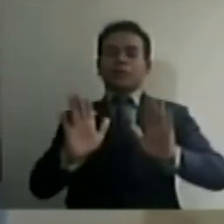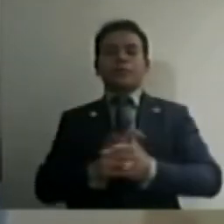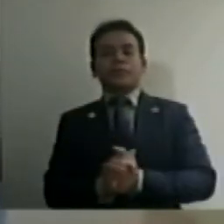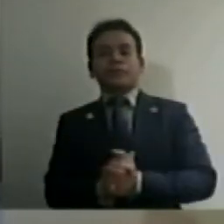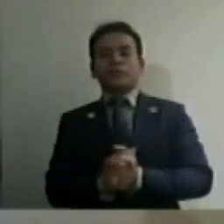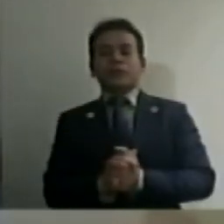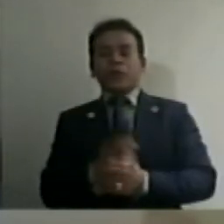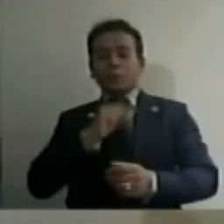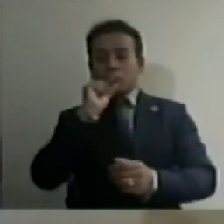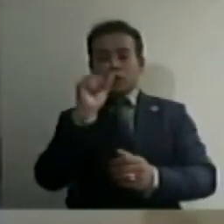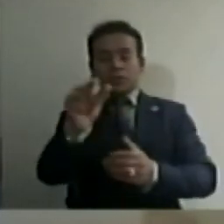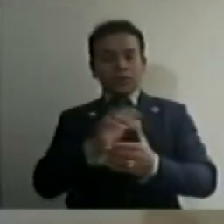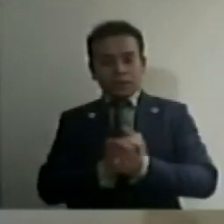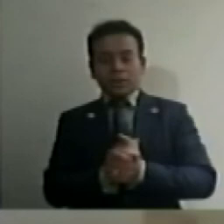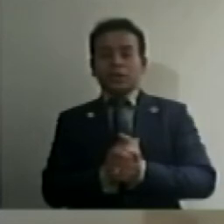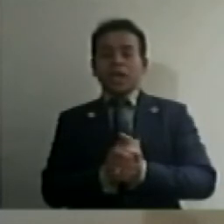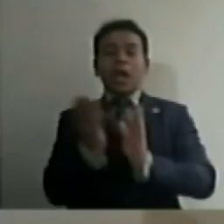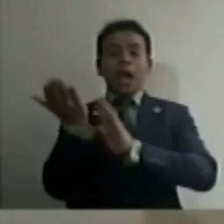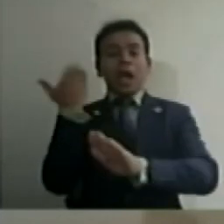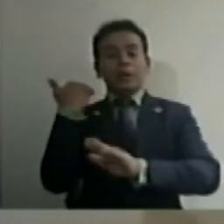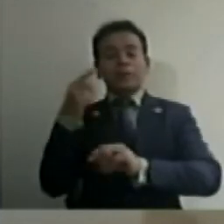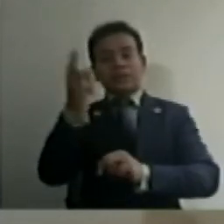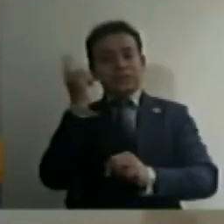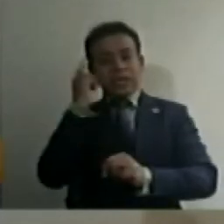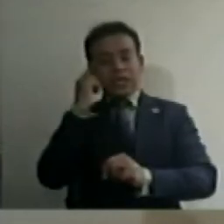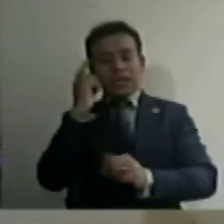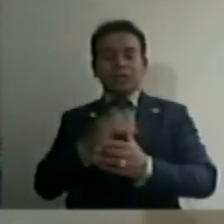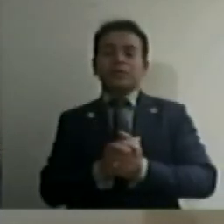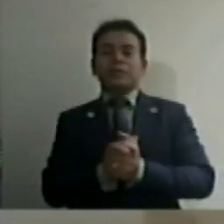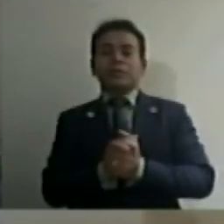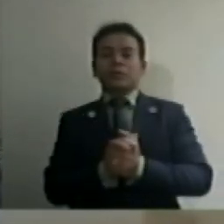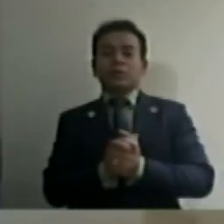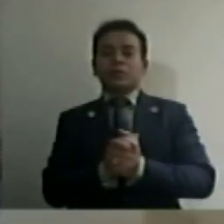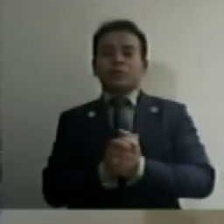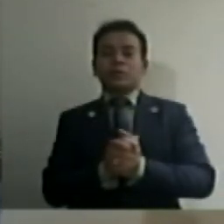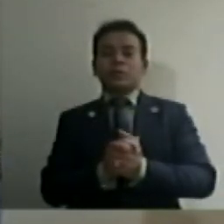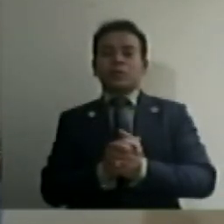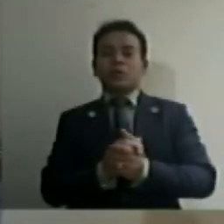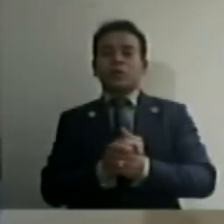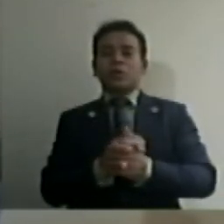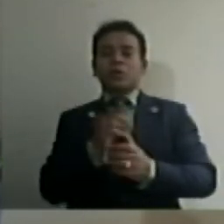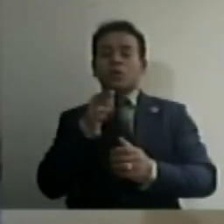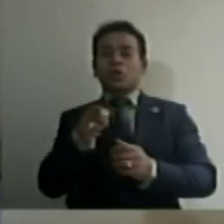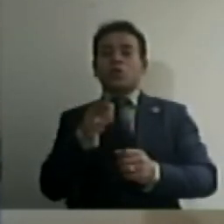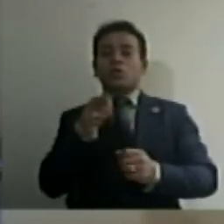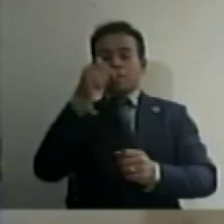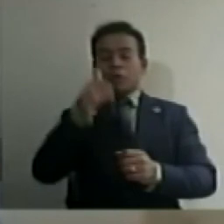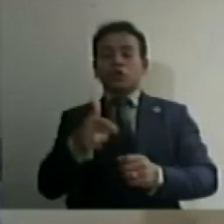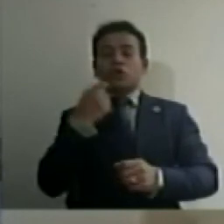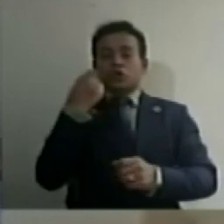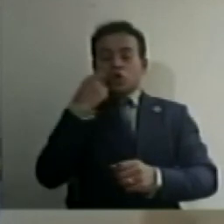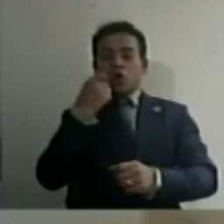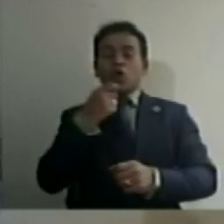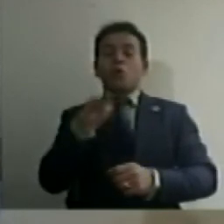বলেছি, অনেক আমাদের প্রশাসন ব্যক্তিবর্গরা কাজ করে, যেমন প্রশাসন, আর্মি,